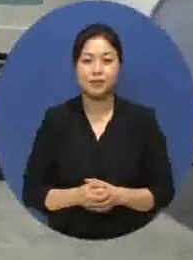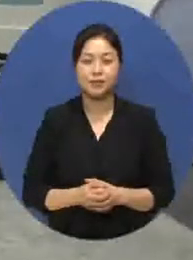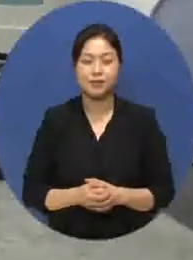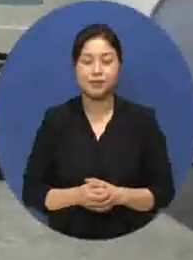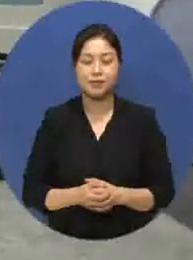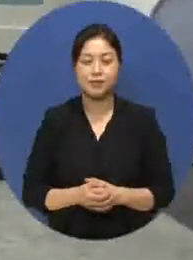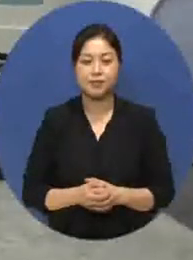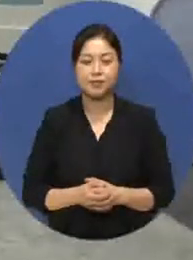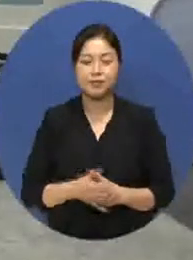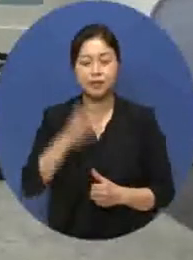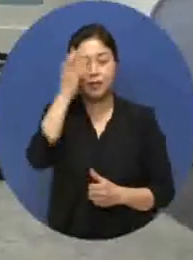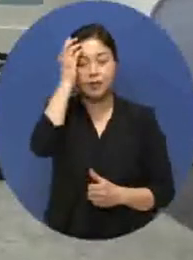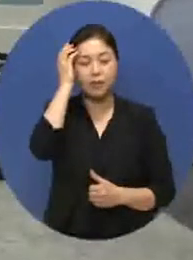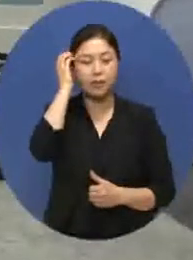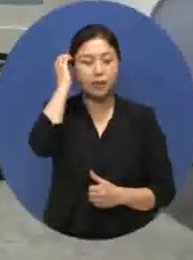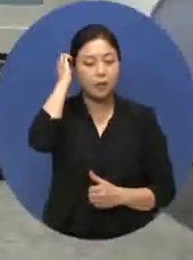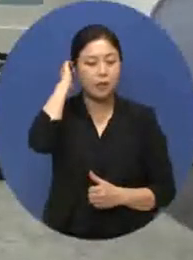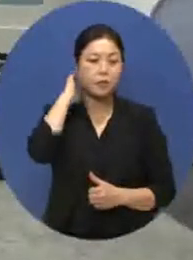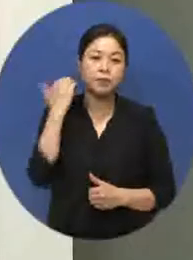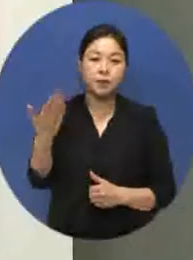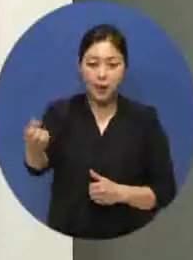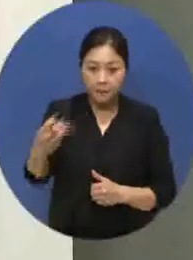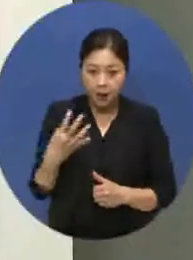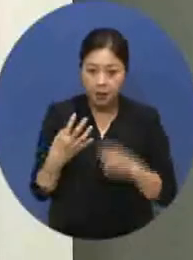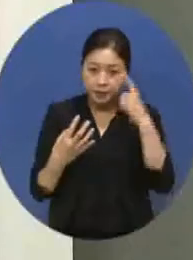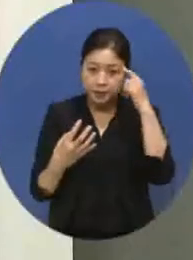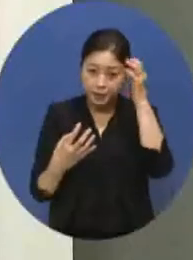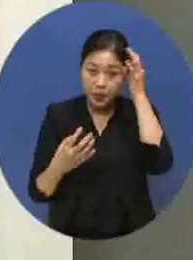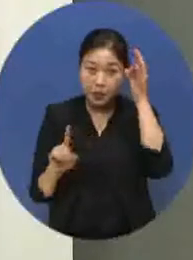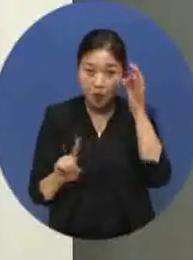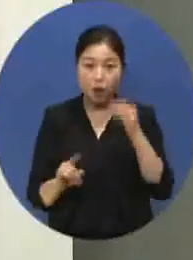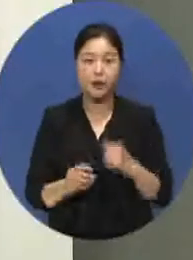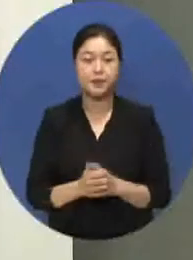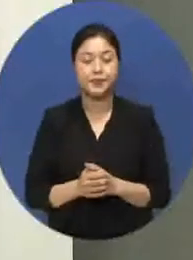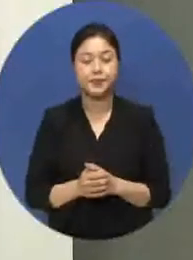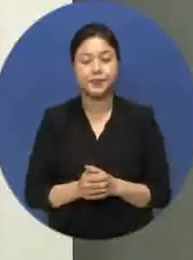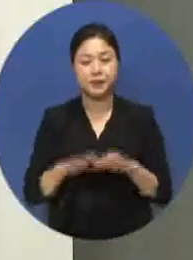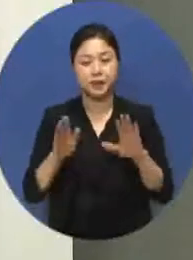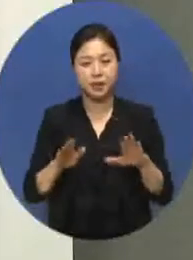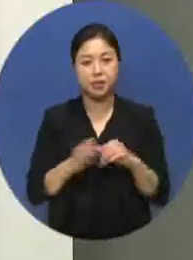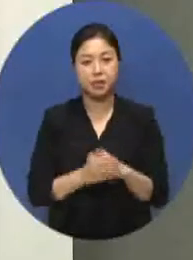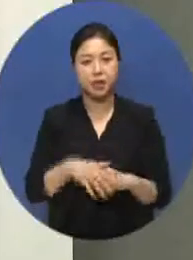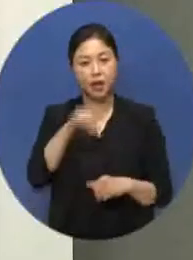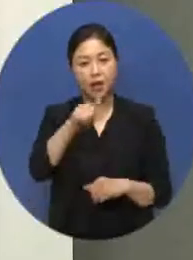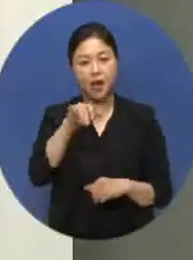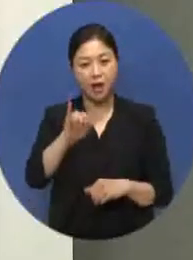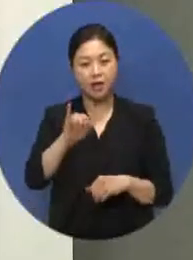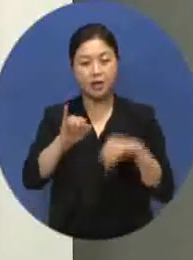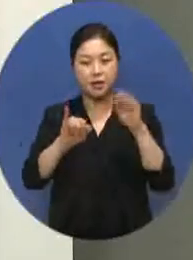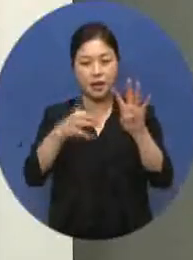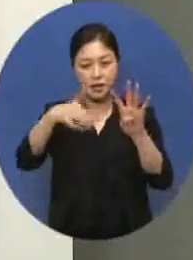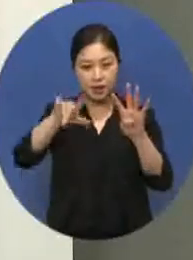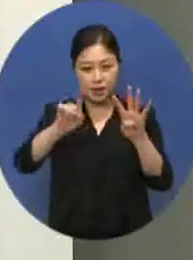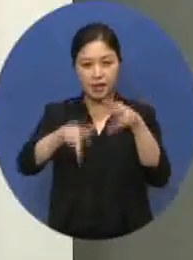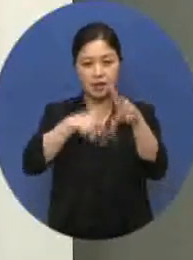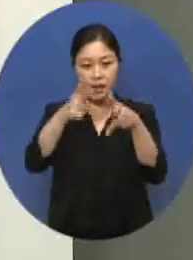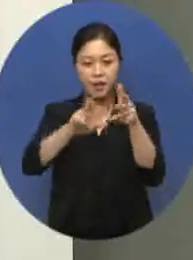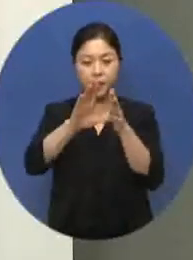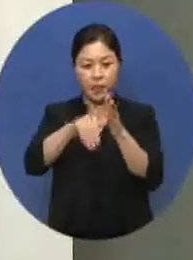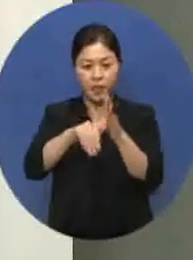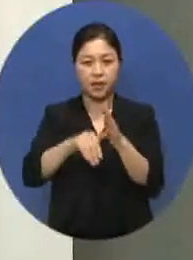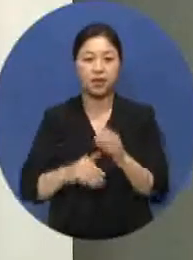말씀을 듣다 보니까 언뜻 생각이 나는데 네. 그 지금 AI 4차 산업 시대에 예, 예. 우리가